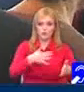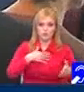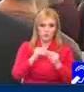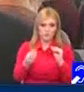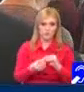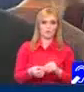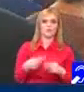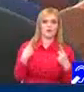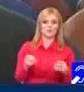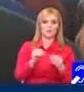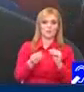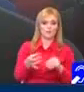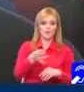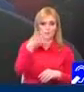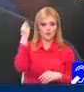că e pe Republica Moldova,